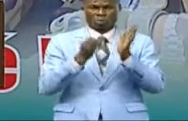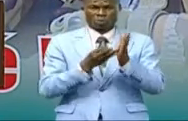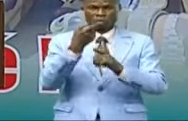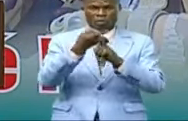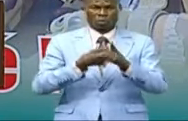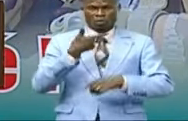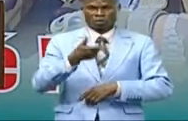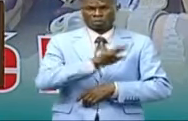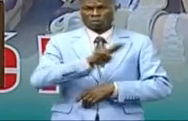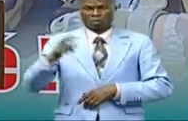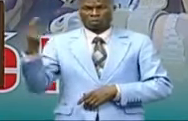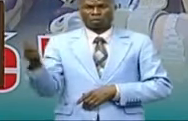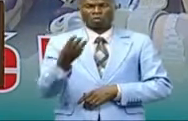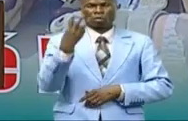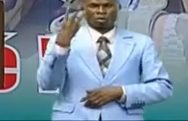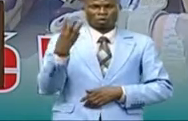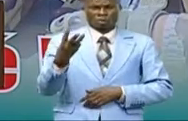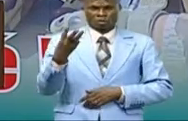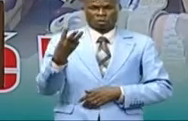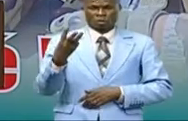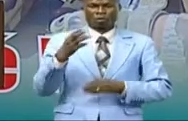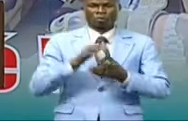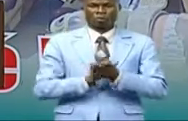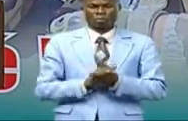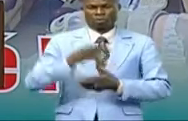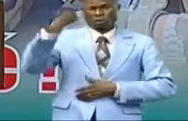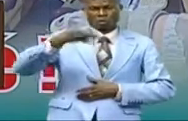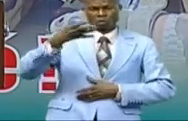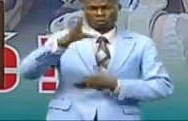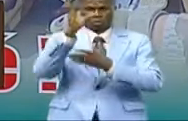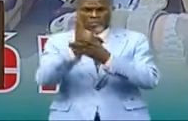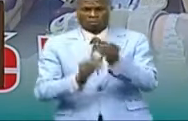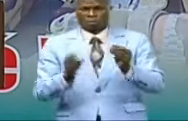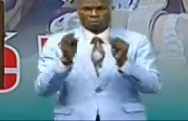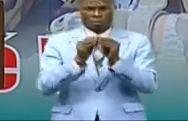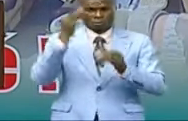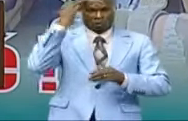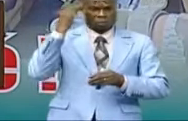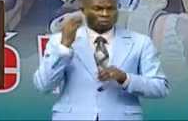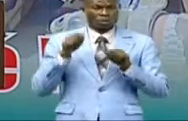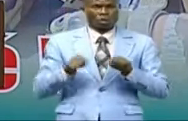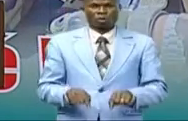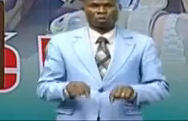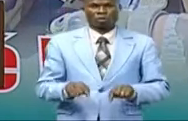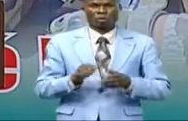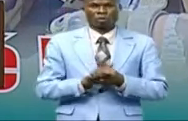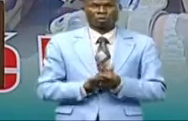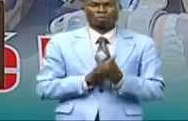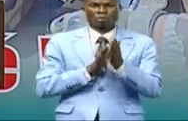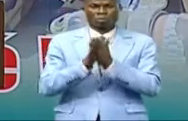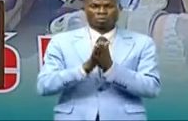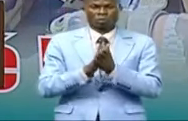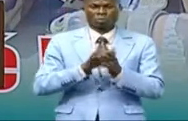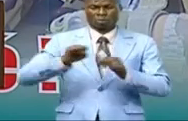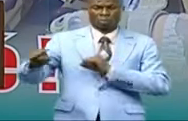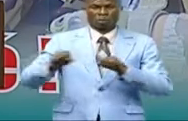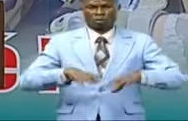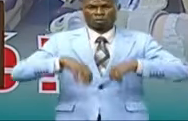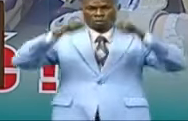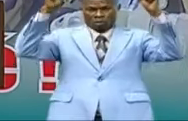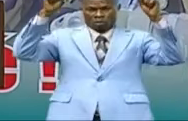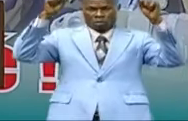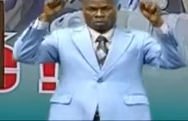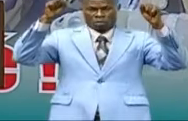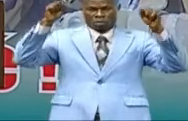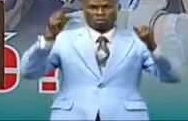17 février 2023. Au quatrième chapitre du Conseil des ministres de ce jour, relatif à l'examen et à